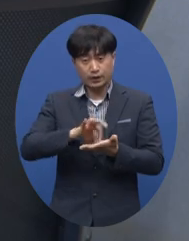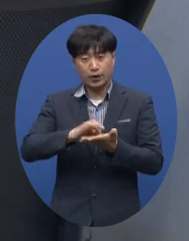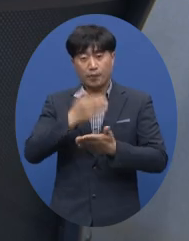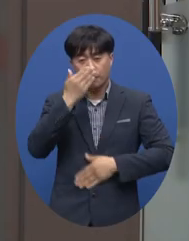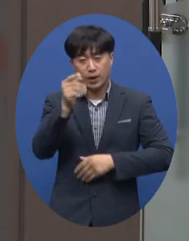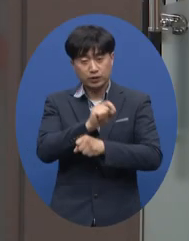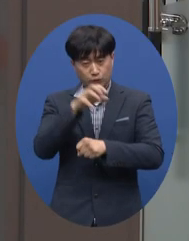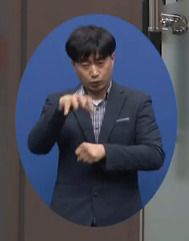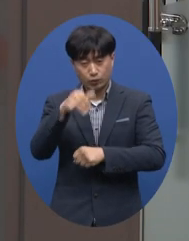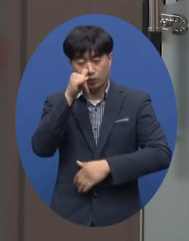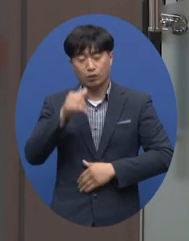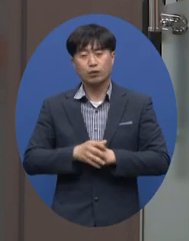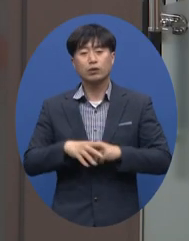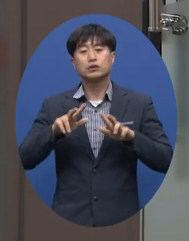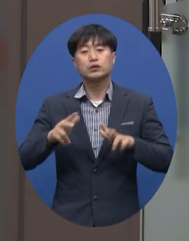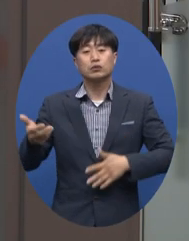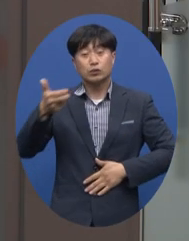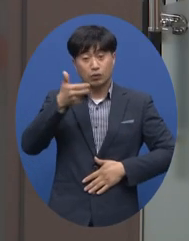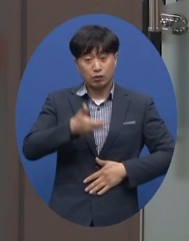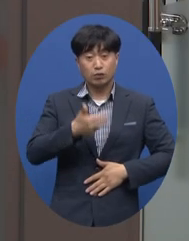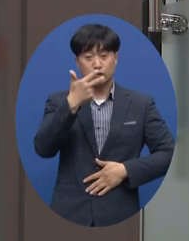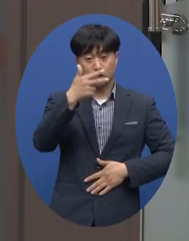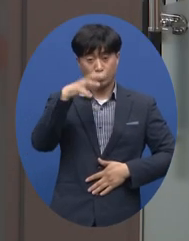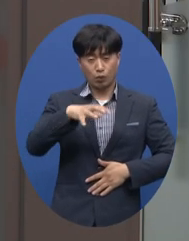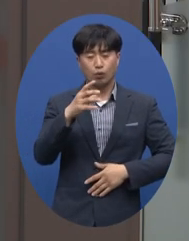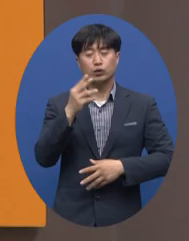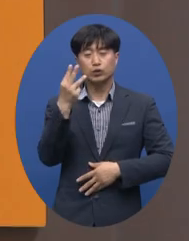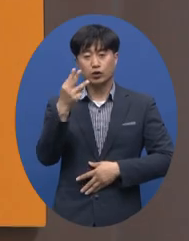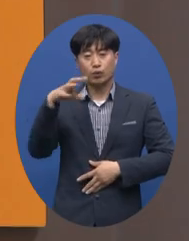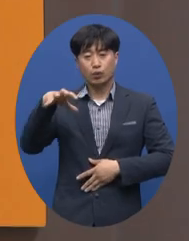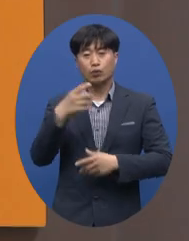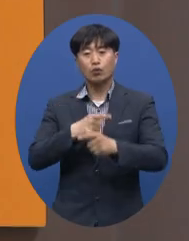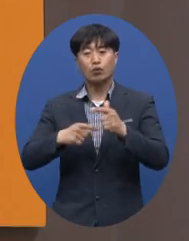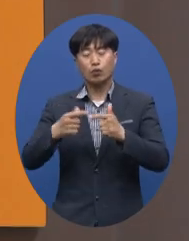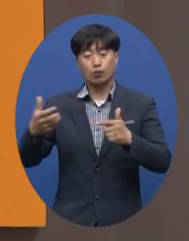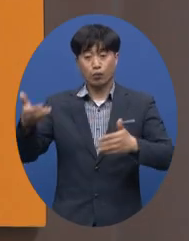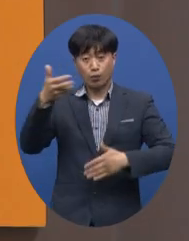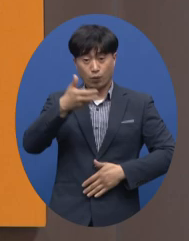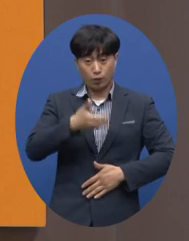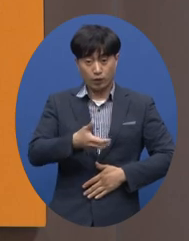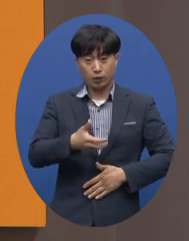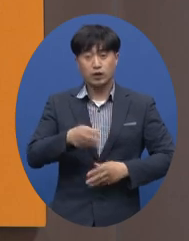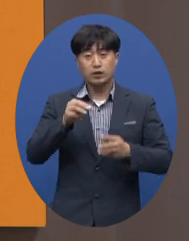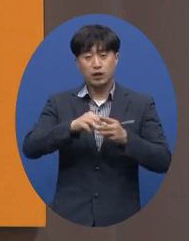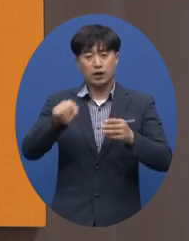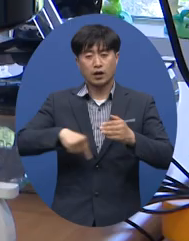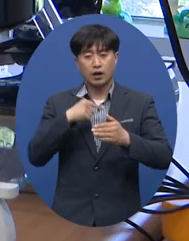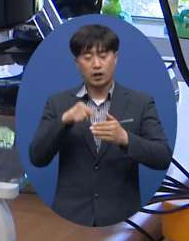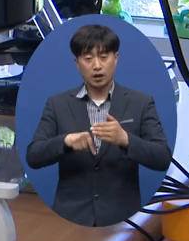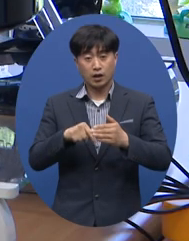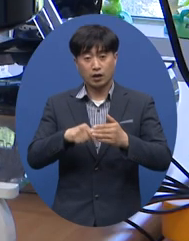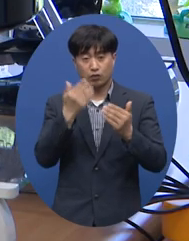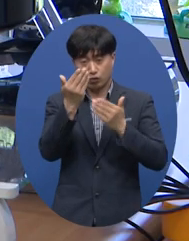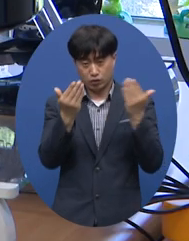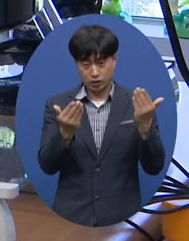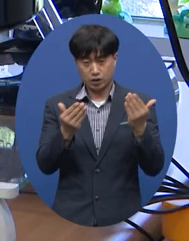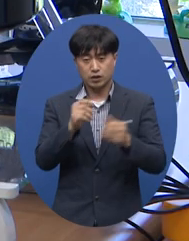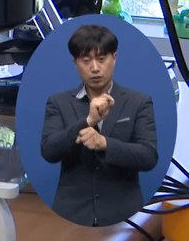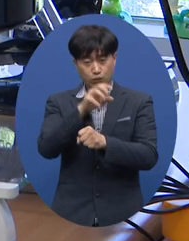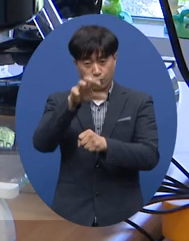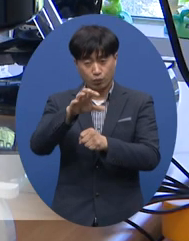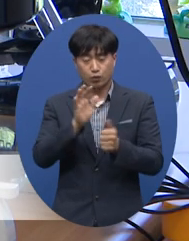있습니다. 현재 입주한 기업은 7곳으로 3곳을 추가로 모집해 센터 내 전시장과 사무 공간 등을 지원할